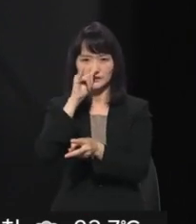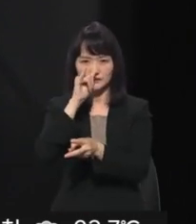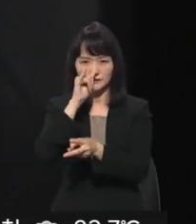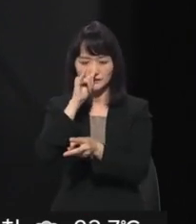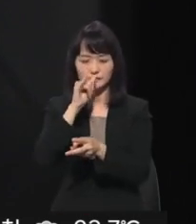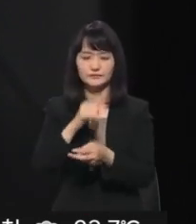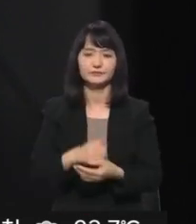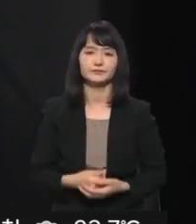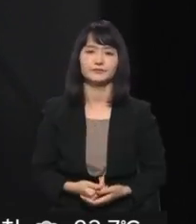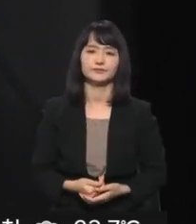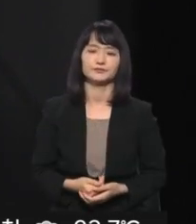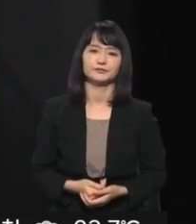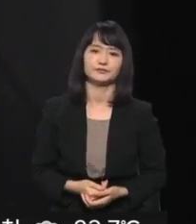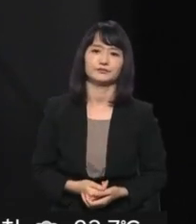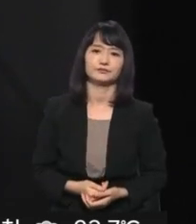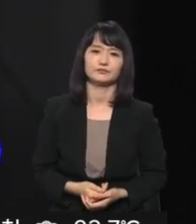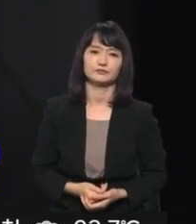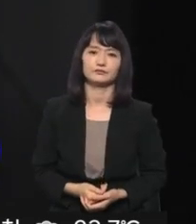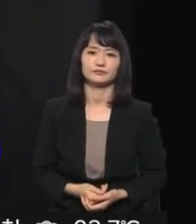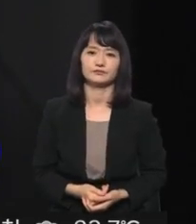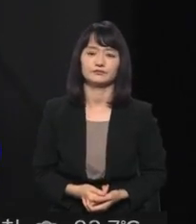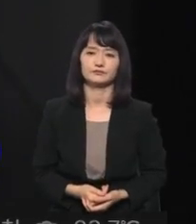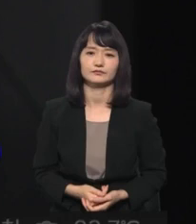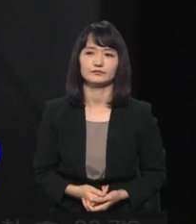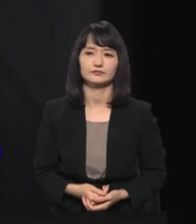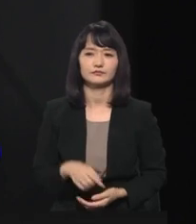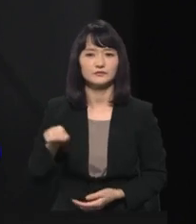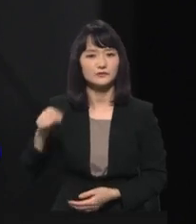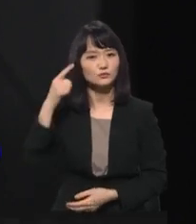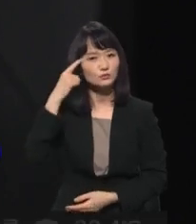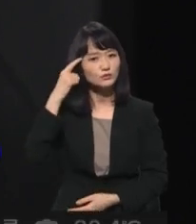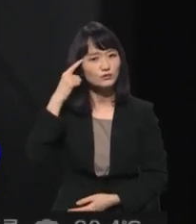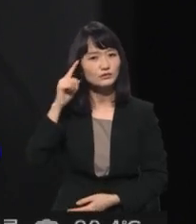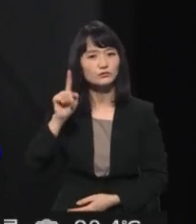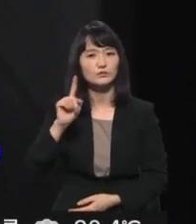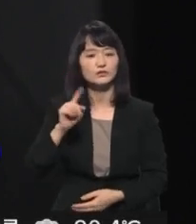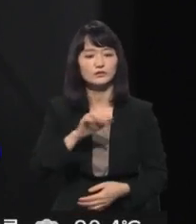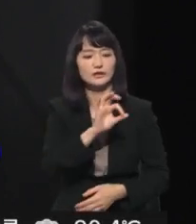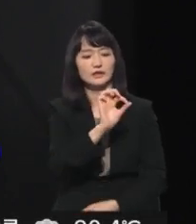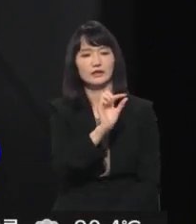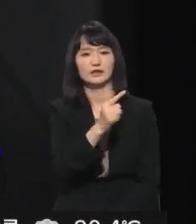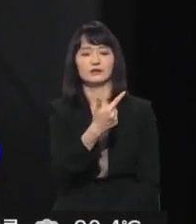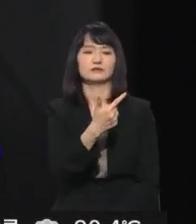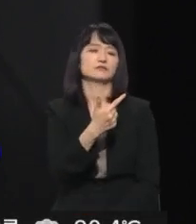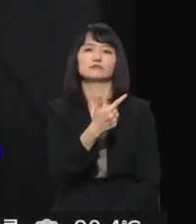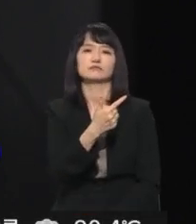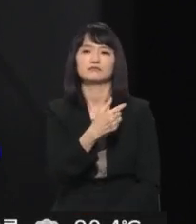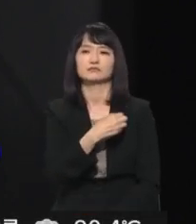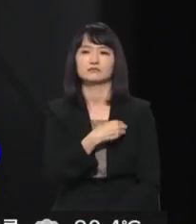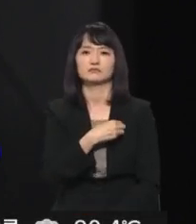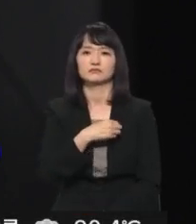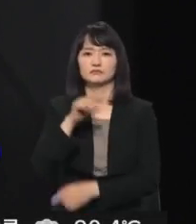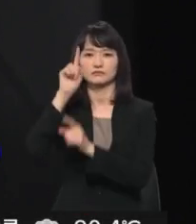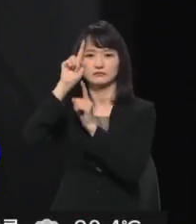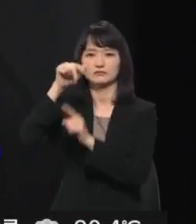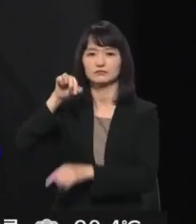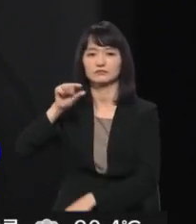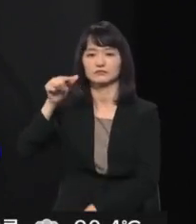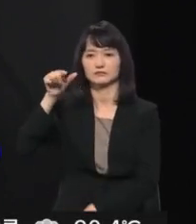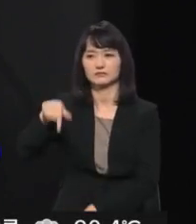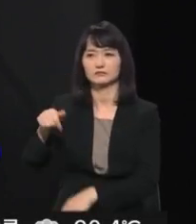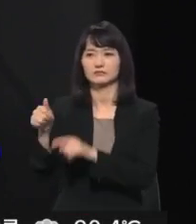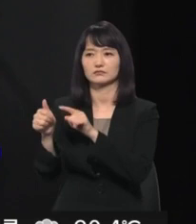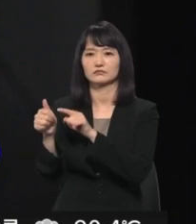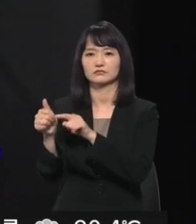가능성을 얘기 하게 되는데 뭐 그런 부분들을 감안했을 때 자국이 난 쳤으 대표는 지금 이준석은 이준석